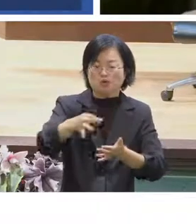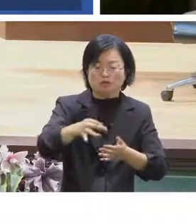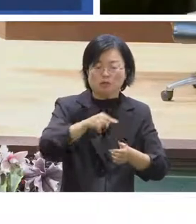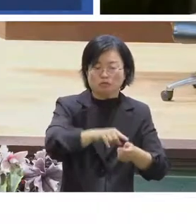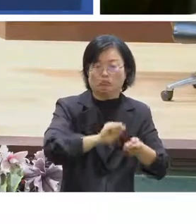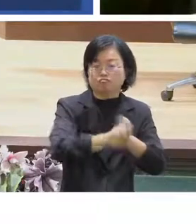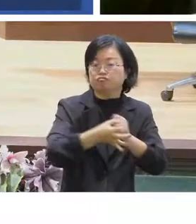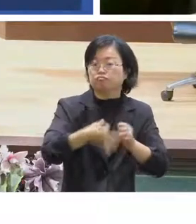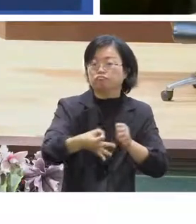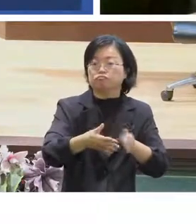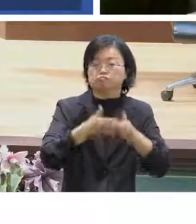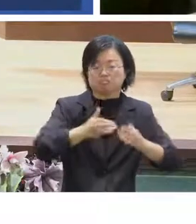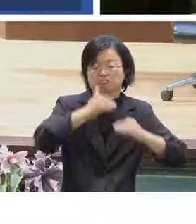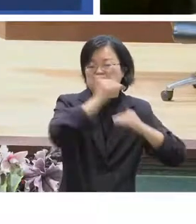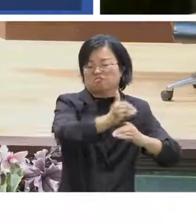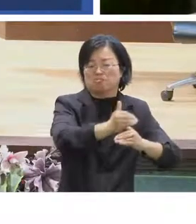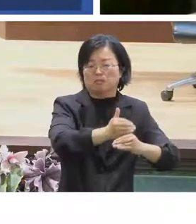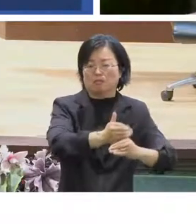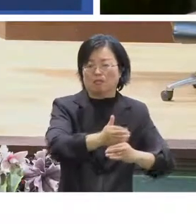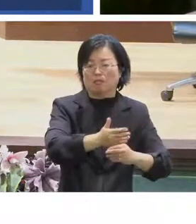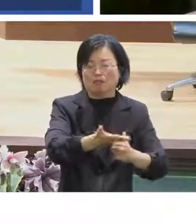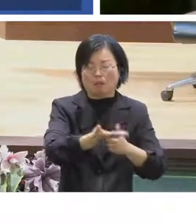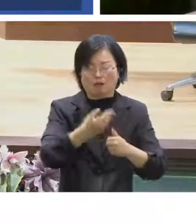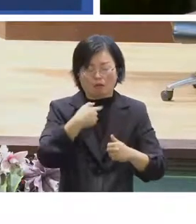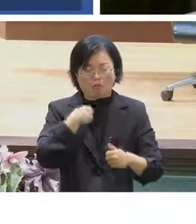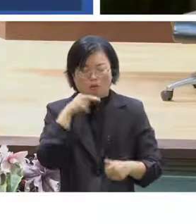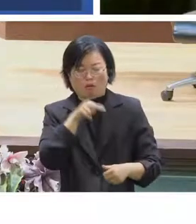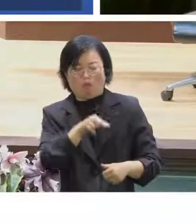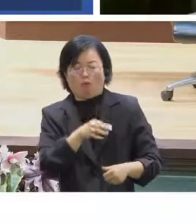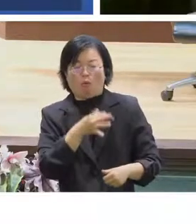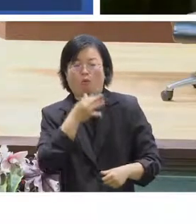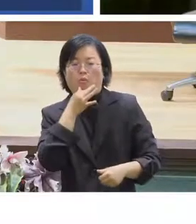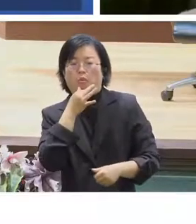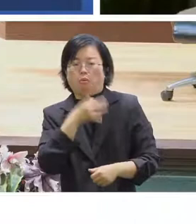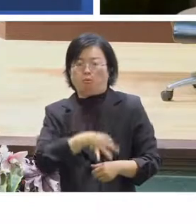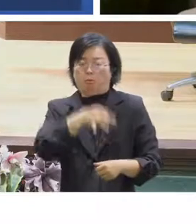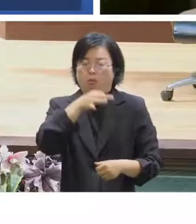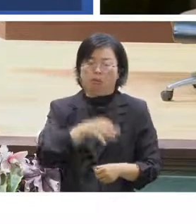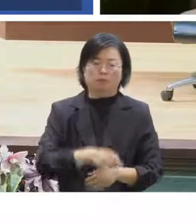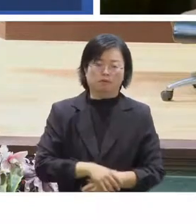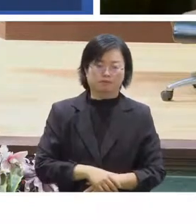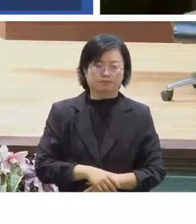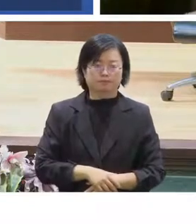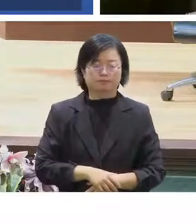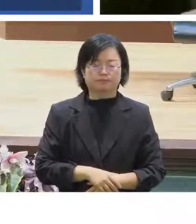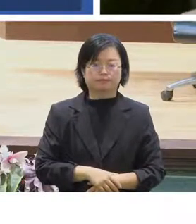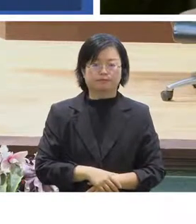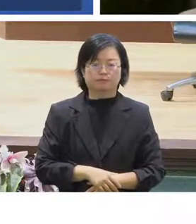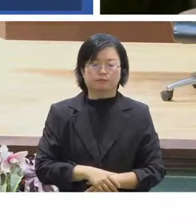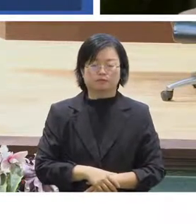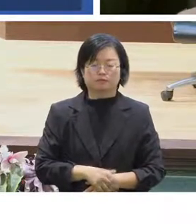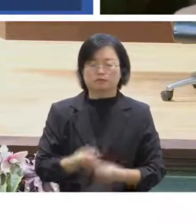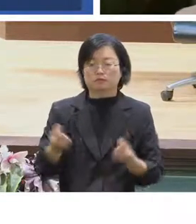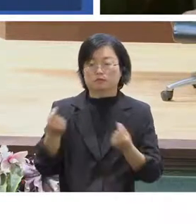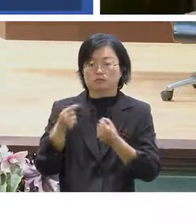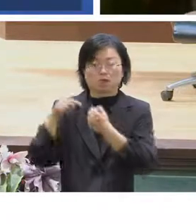像的一个问题。比方说我们很多一些研究是要它透过大规模的一个土地或